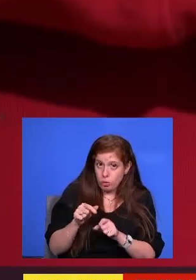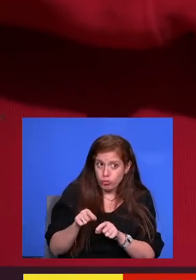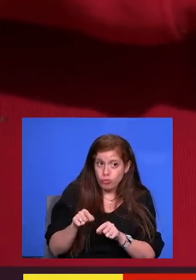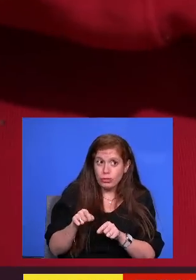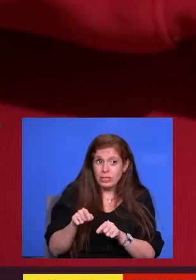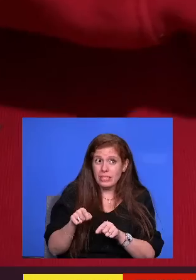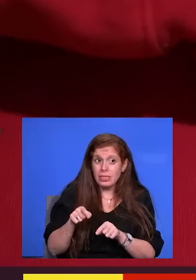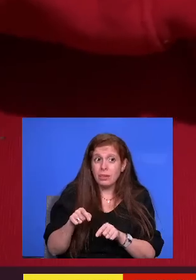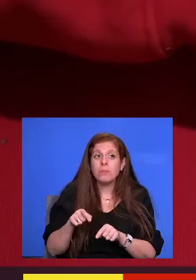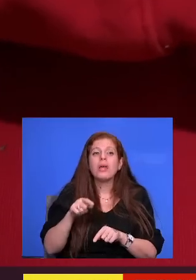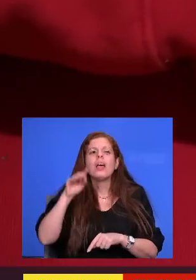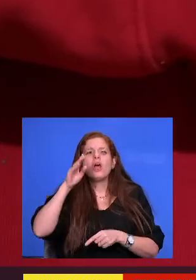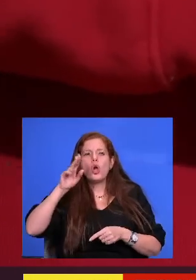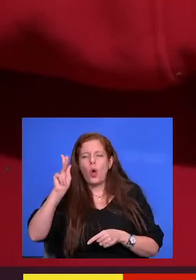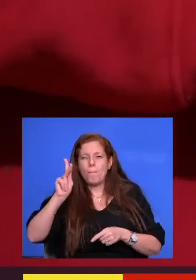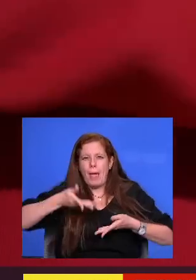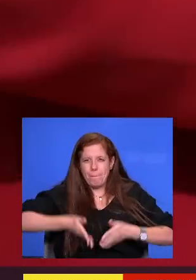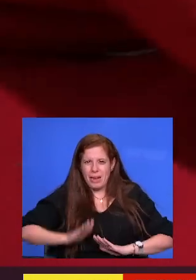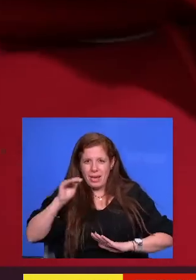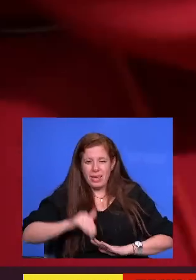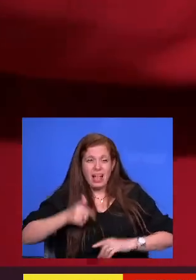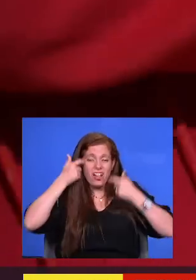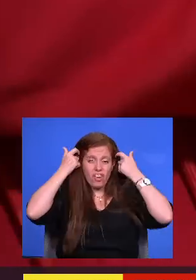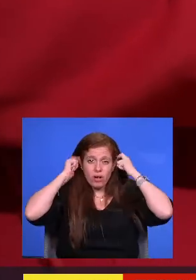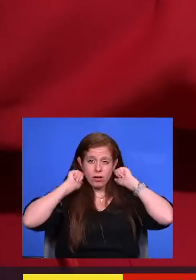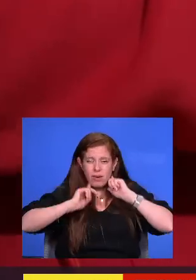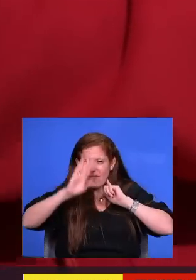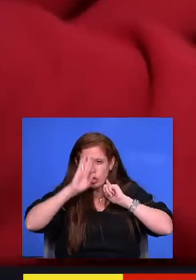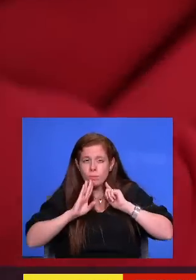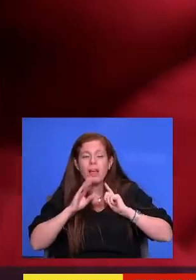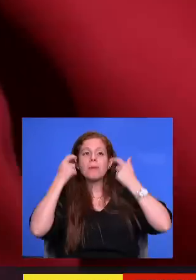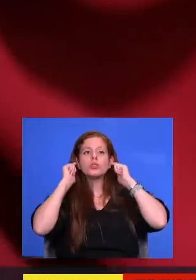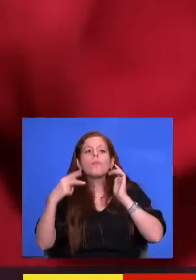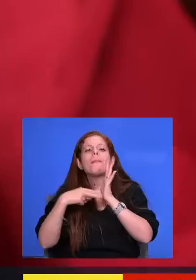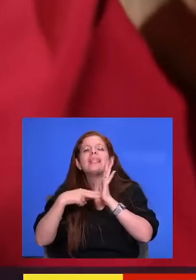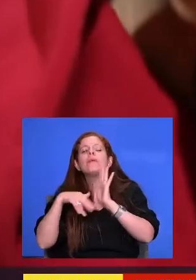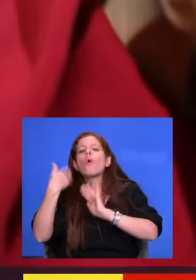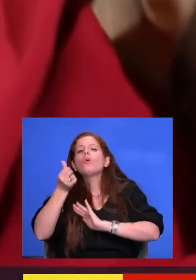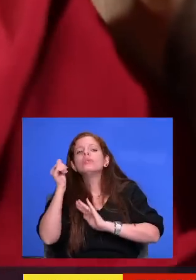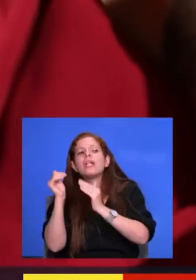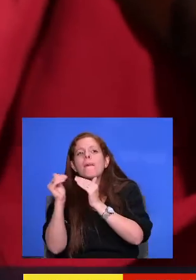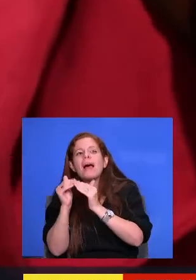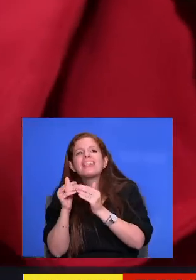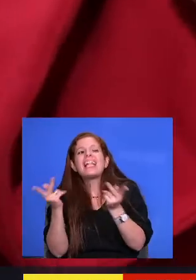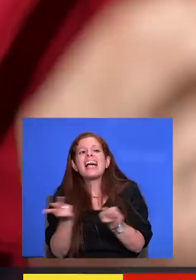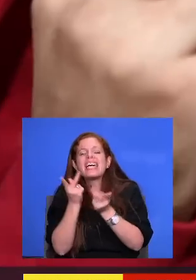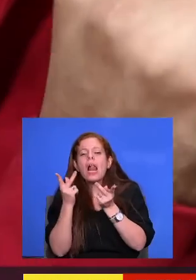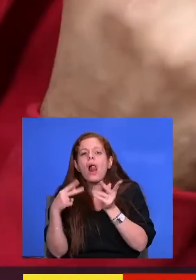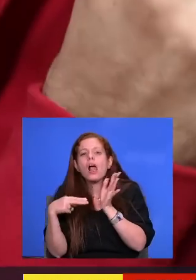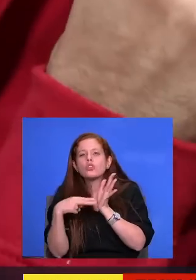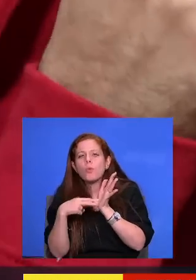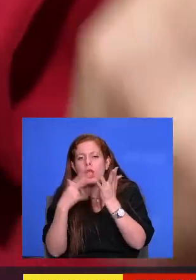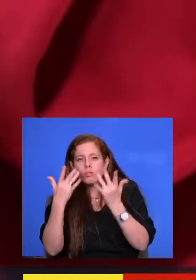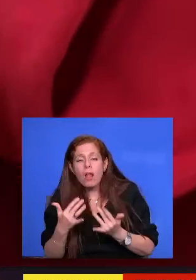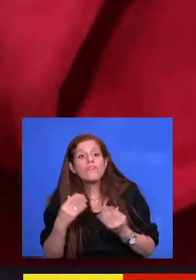הבן הקטן של בלה, כבד שמיעה. את המכשירים הוא מטעין מחוץ לבית כדי להקל על חשבון החשמל. ויש עוד משהו שהוא